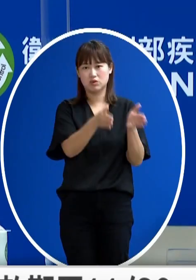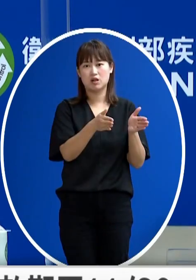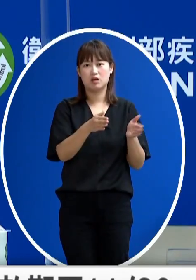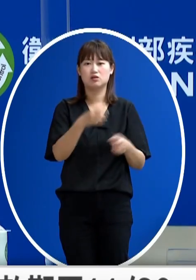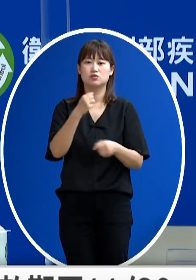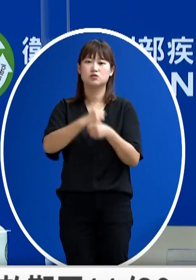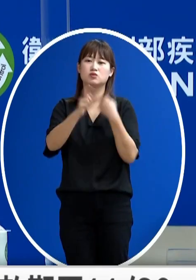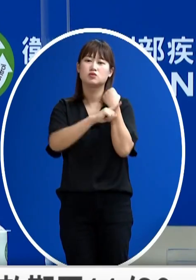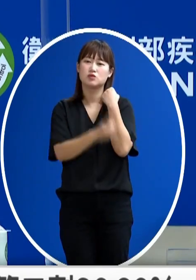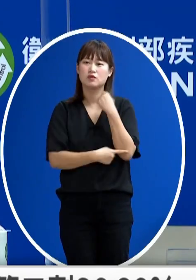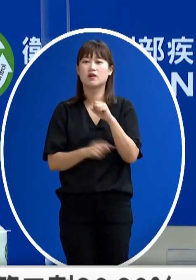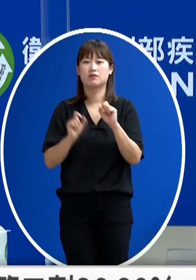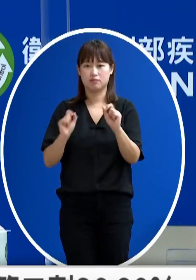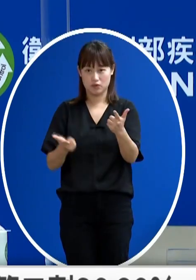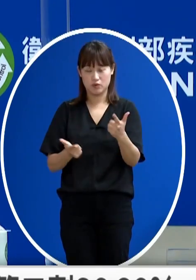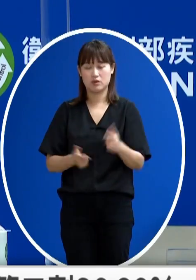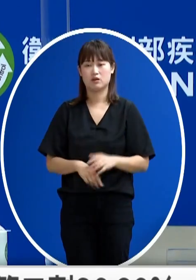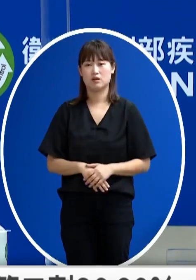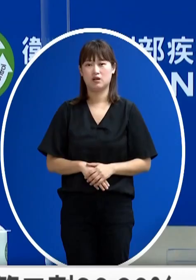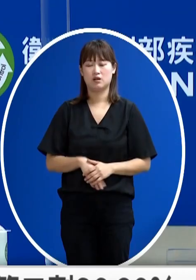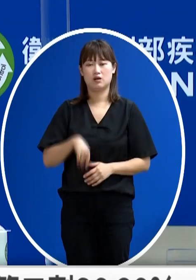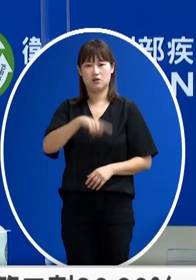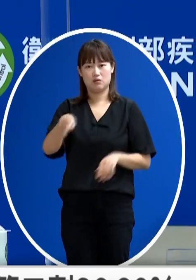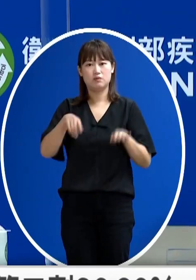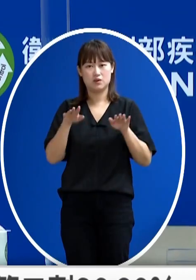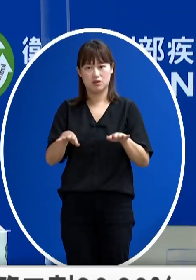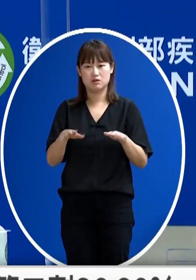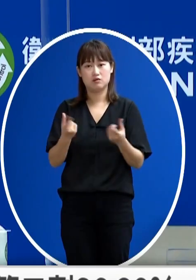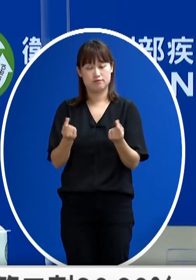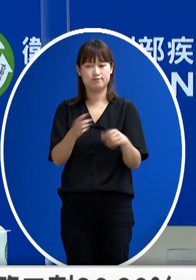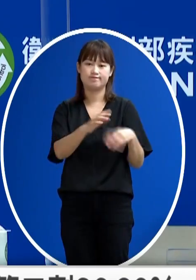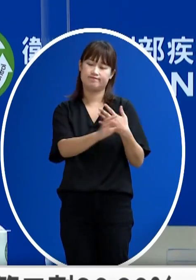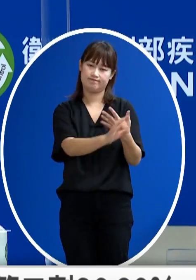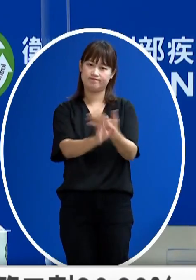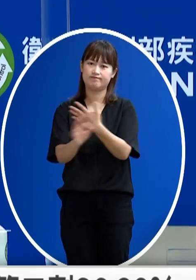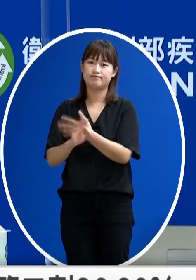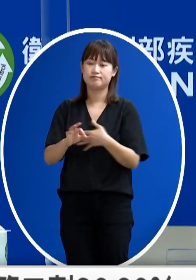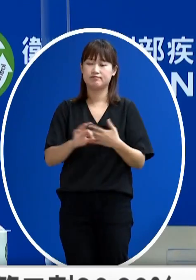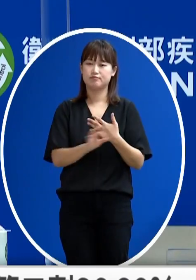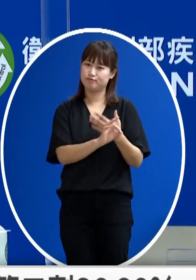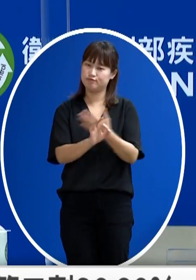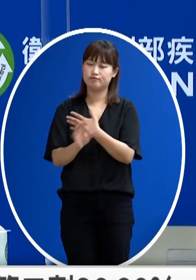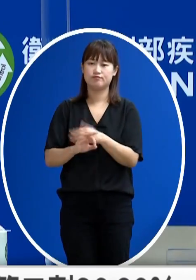一个做法啦，那我们目前其实也都在尝试。